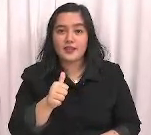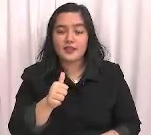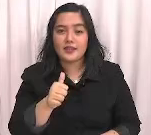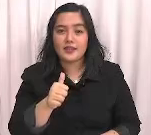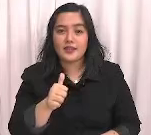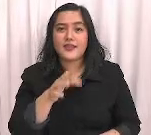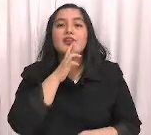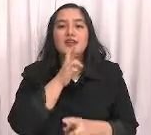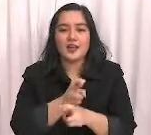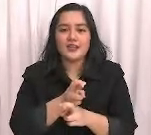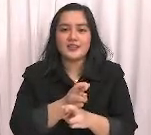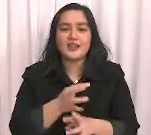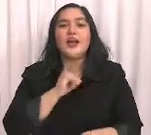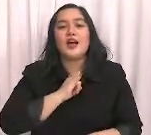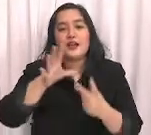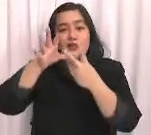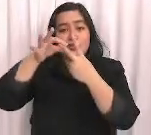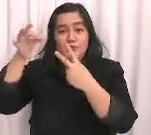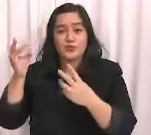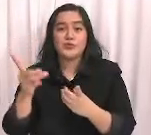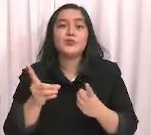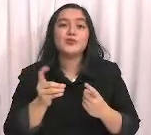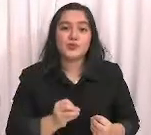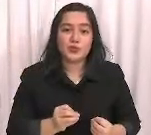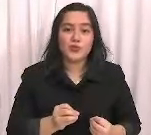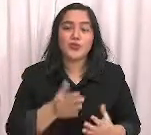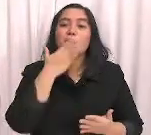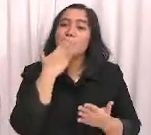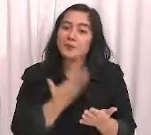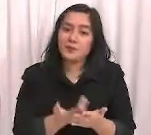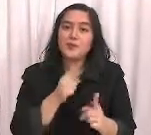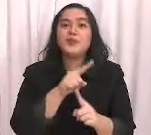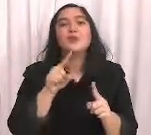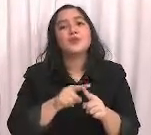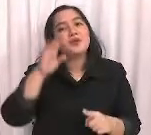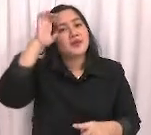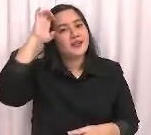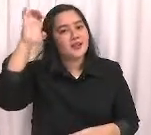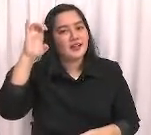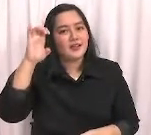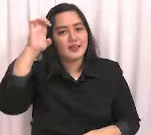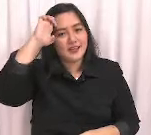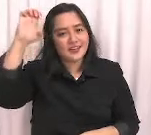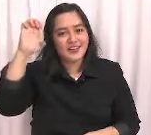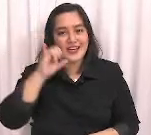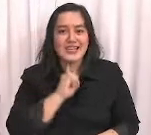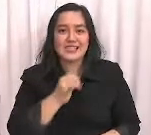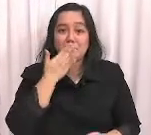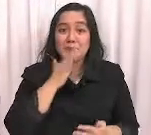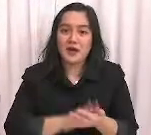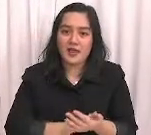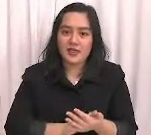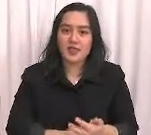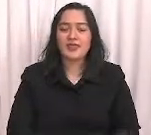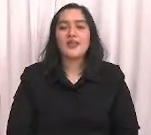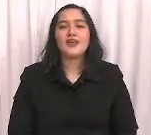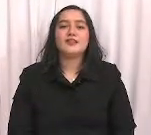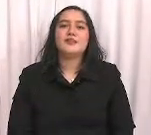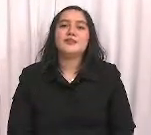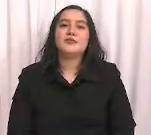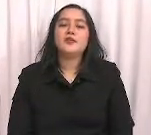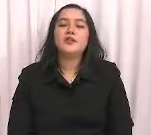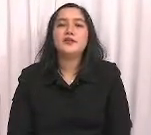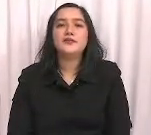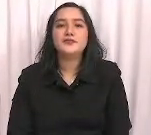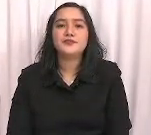the good one when he is bad. So, that's it. Yan ang kailangan, mga kapatid. Kaya sabi ko sa